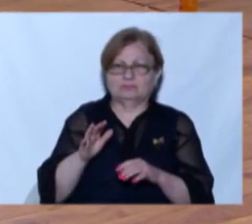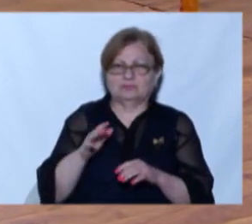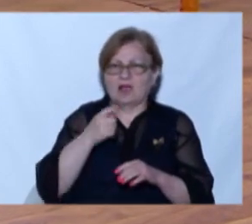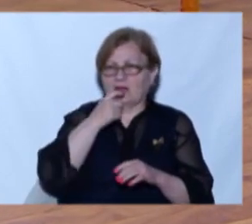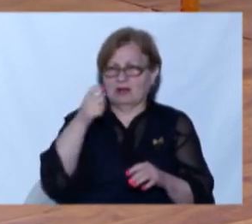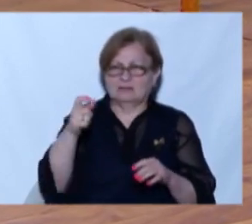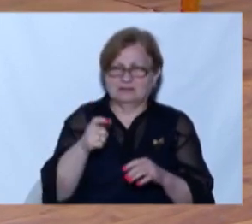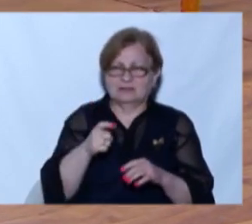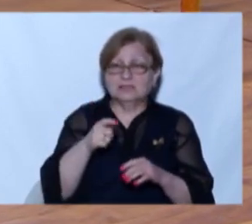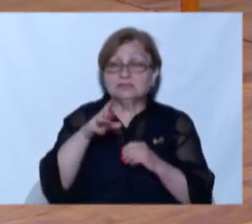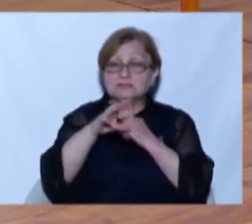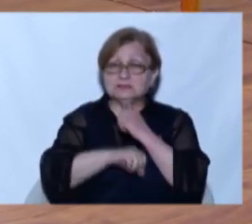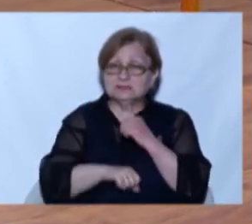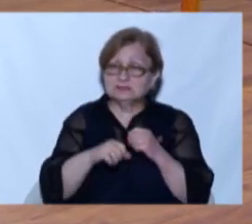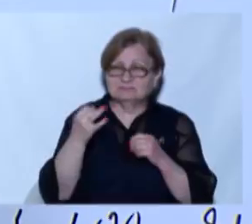ძალიან მნიშვნელოვანია.